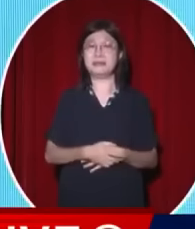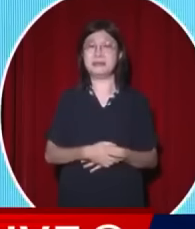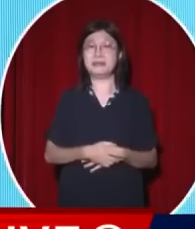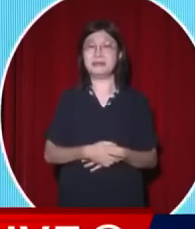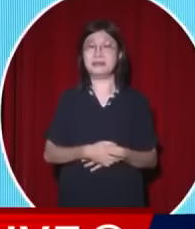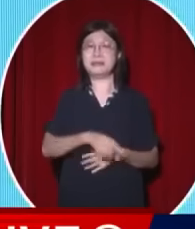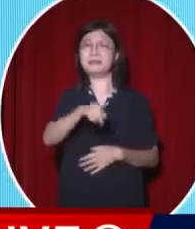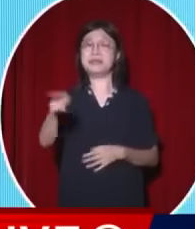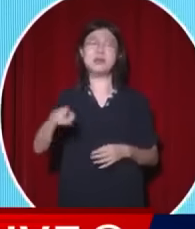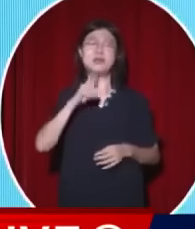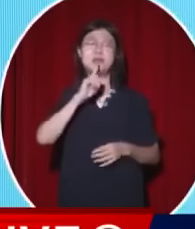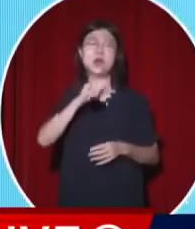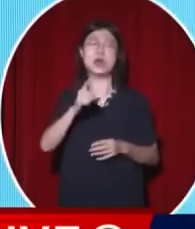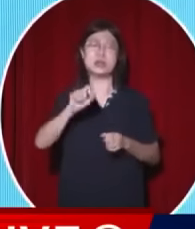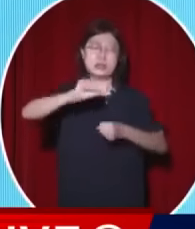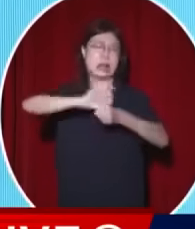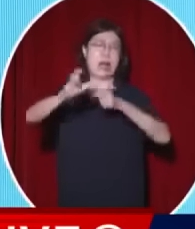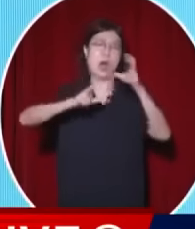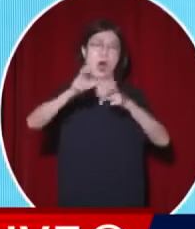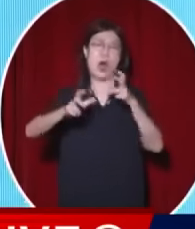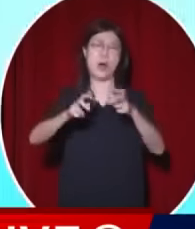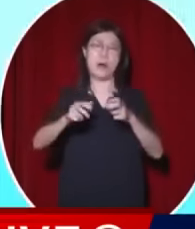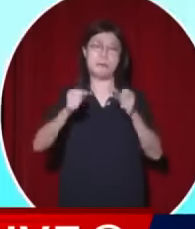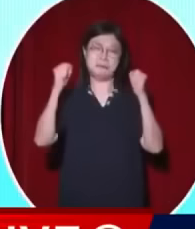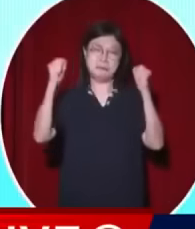加油！加